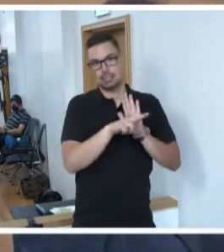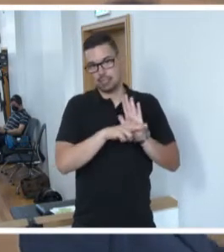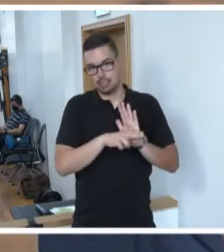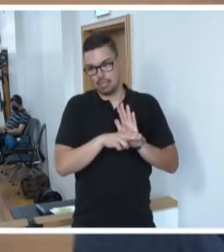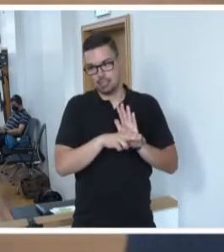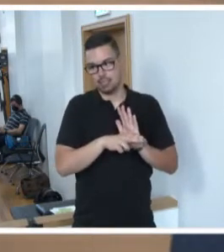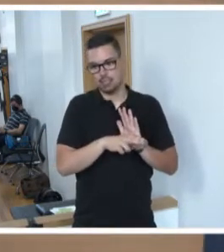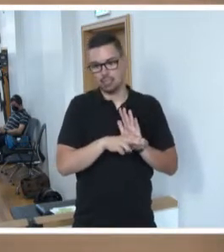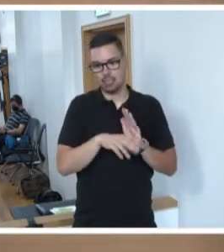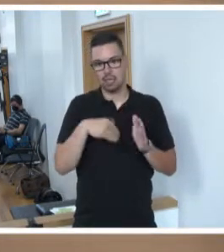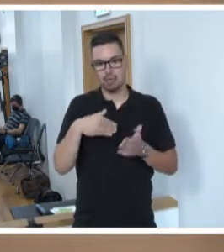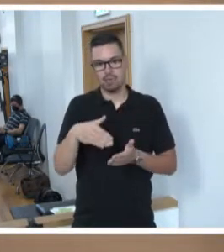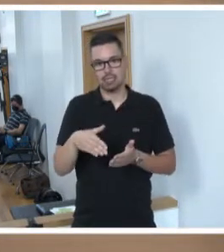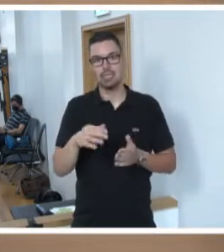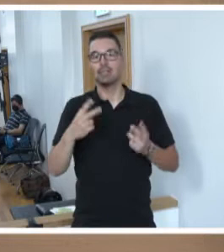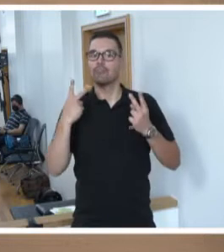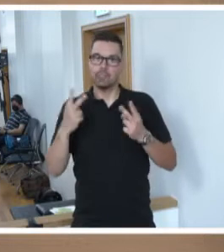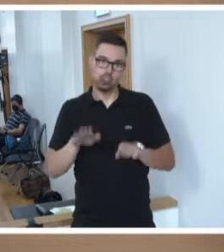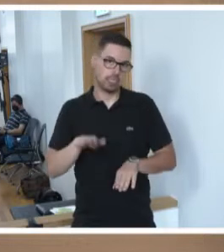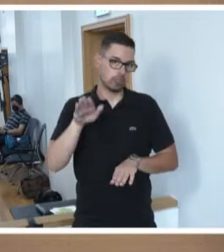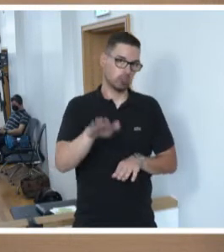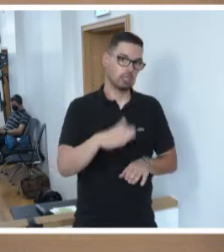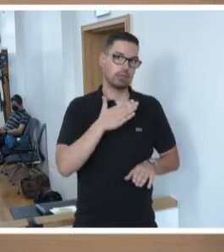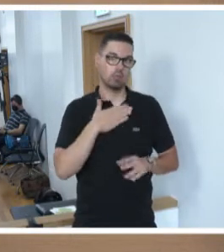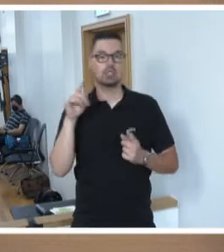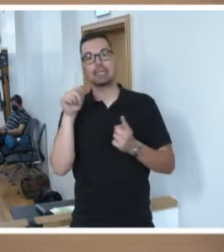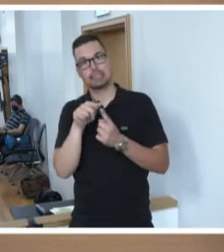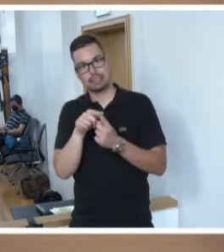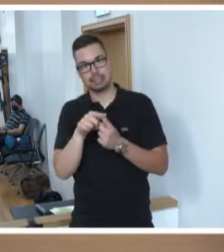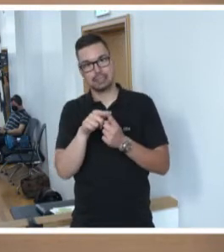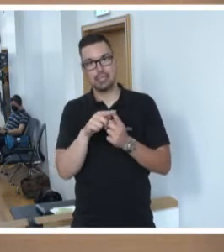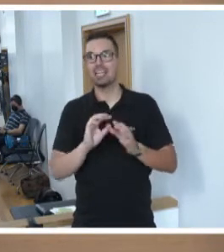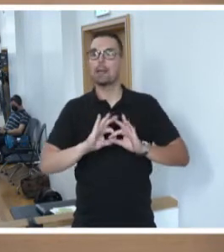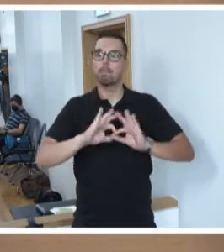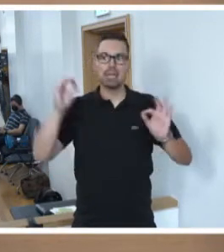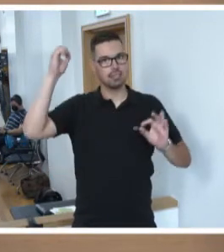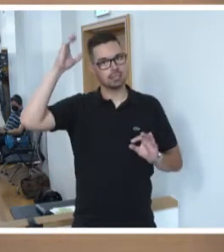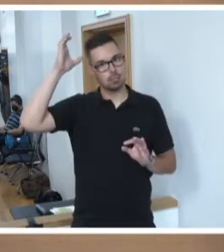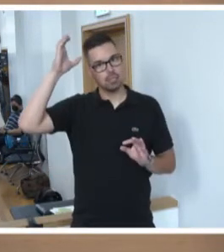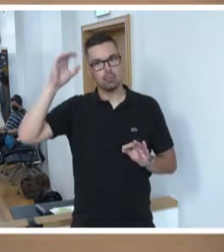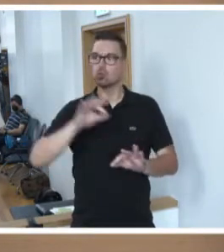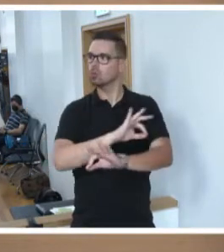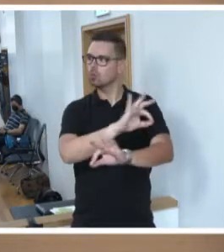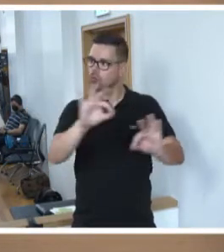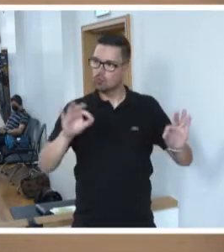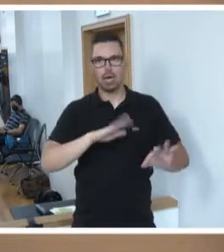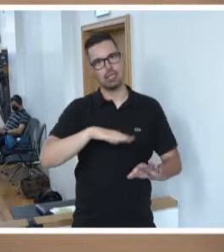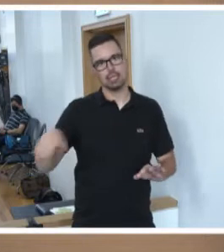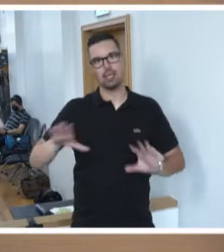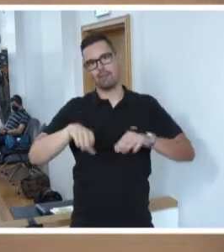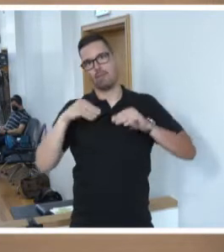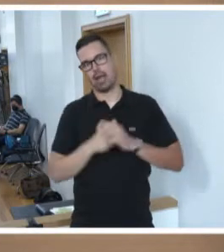einen weiteren wichtigen Schritt zu unserem Ziel: beste Bildung für alle Kinder von Anfang